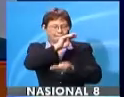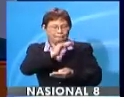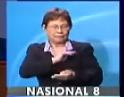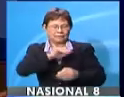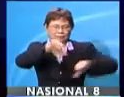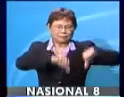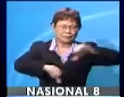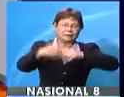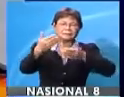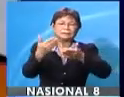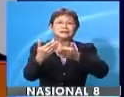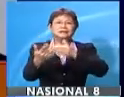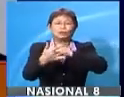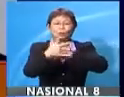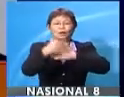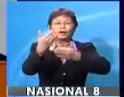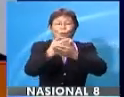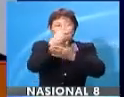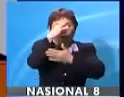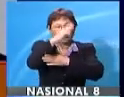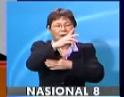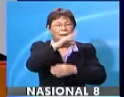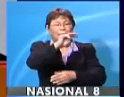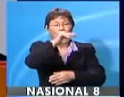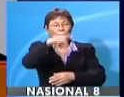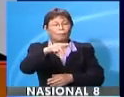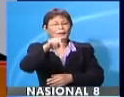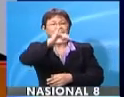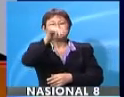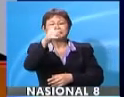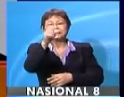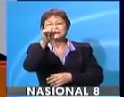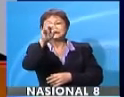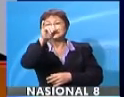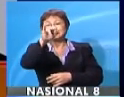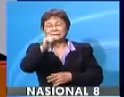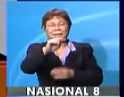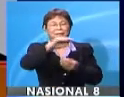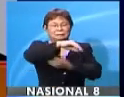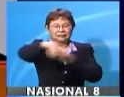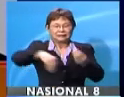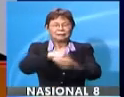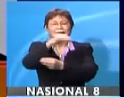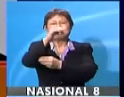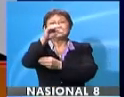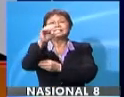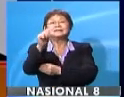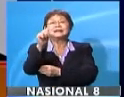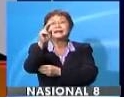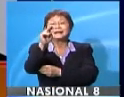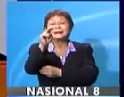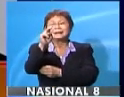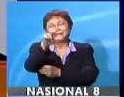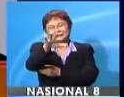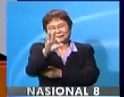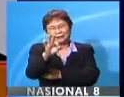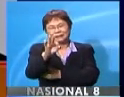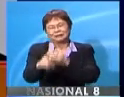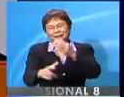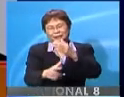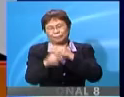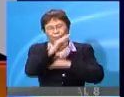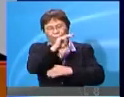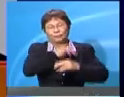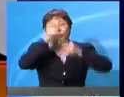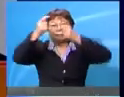dan Inovasi. Ahli Parlimen Jasin Datuk Ahmad Hamzah pula menggantikan Datuk Mas Ermianti Samsudin yang dilantik sebagai Timbalan